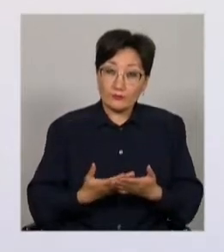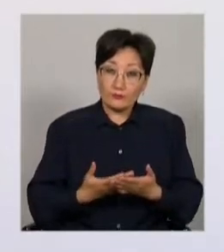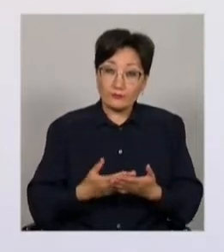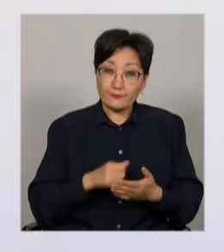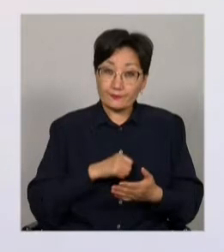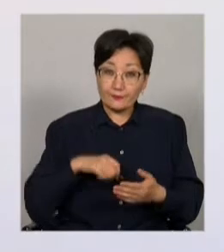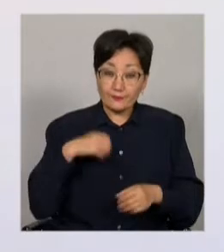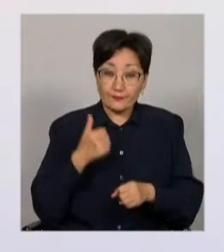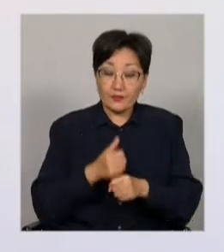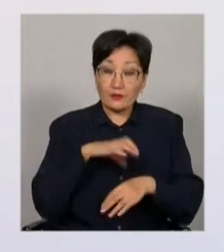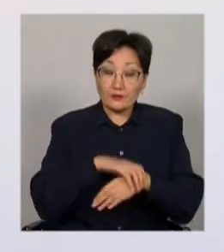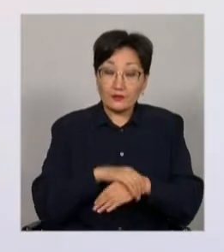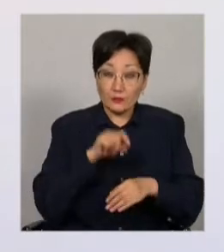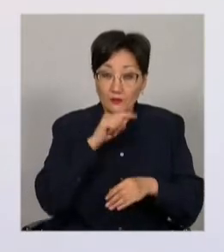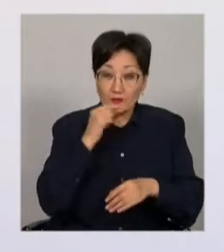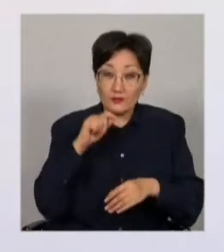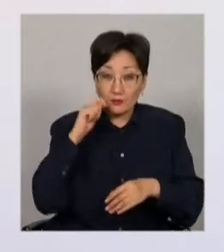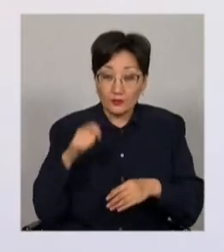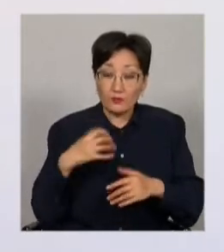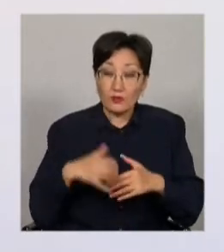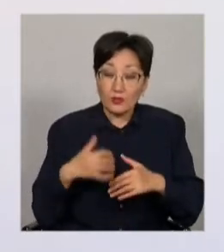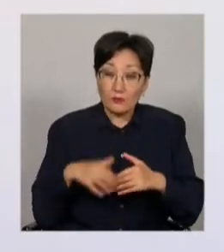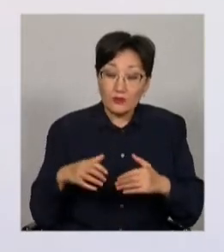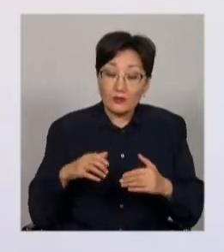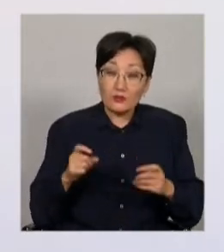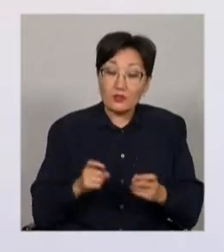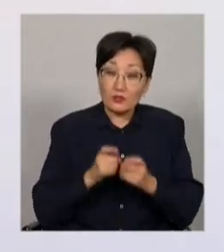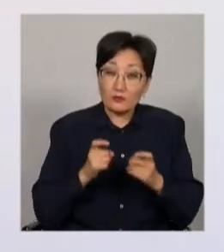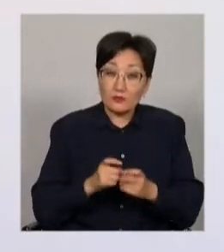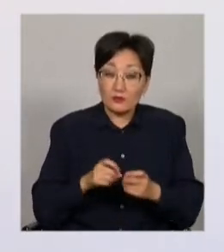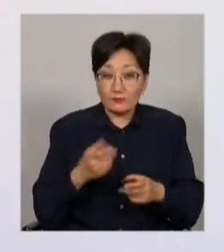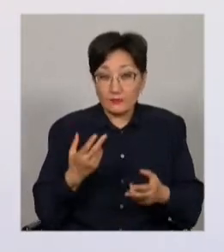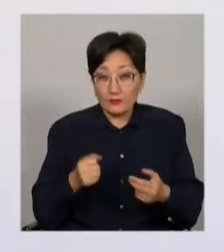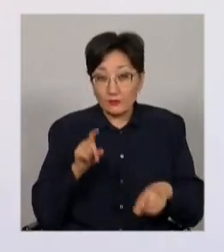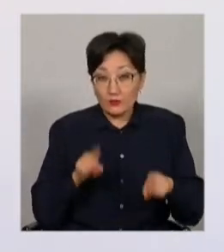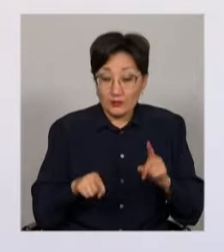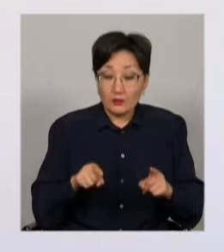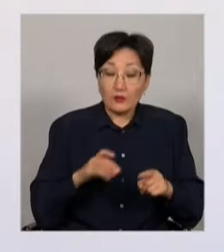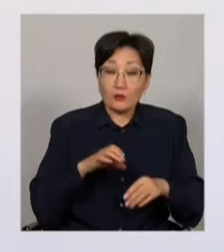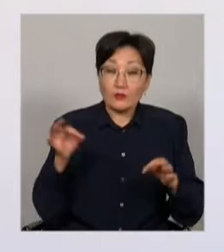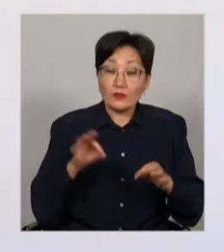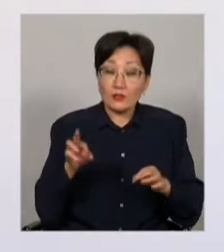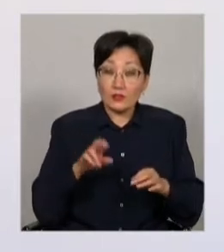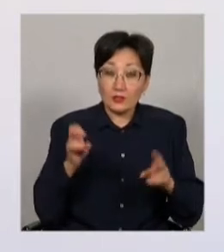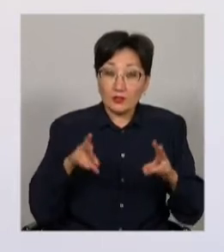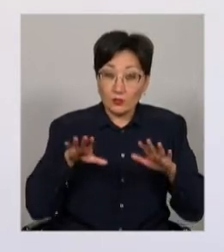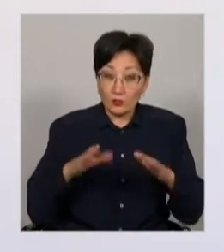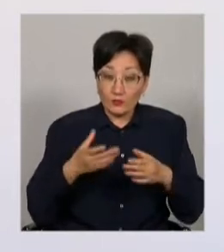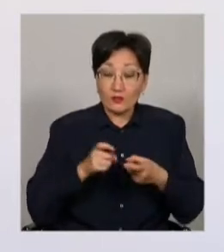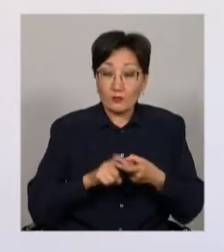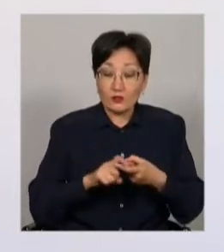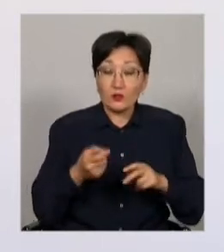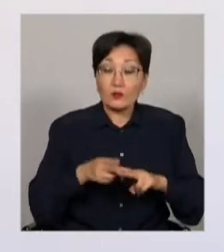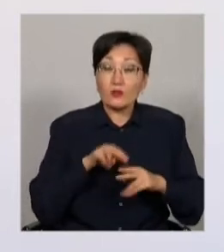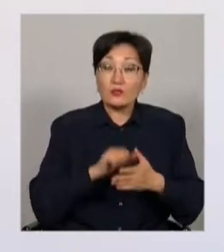негізгі бір факторлардың бірі ол Ресей мен Украинаның арасында болған жағдайлар, әрине кей моменттерде оның қаңтар оқиғасымен байланыстырып жатады. Сол